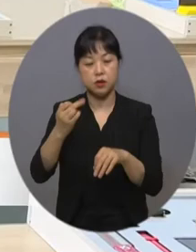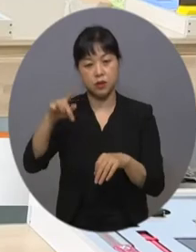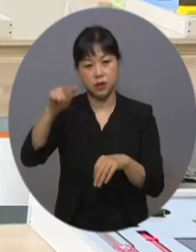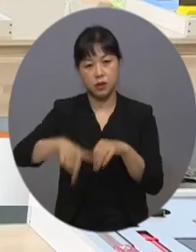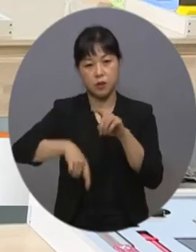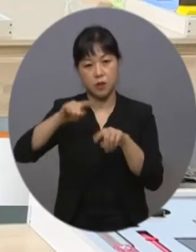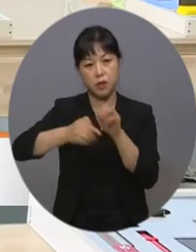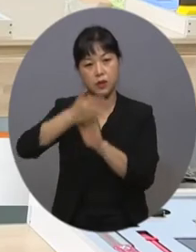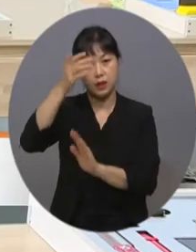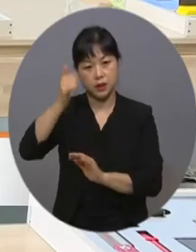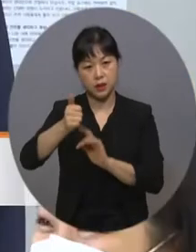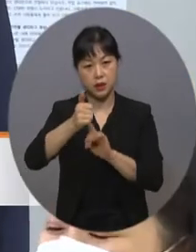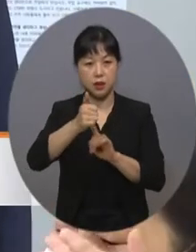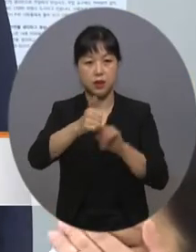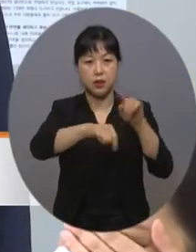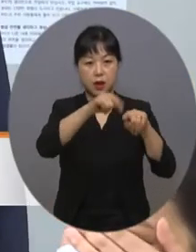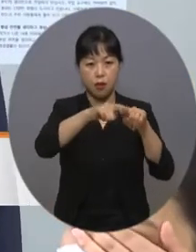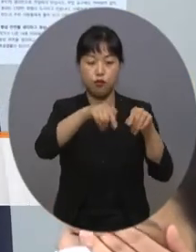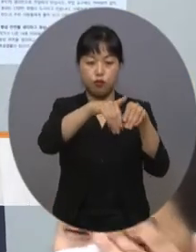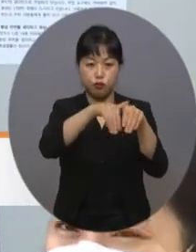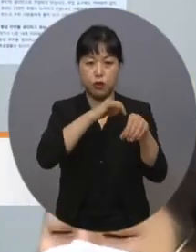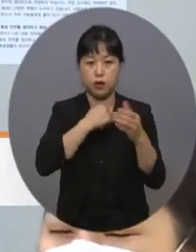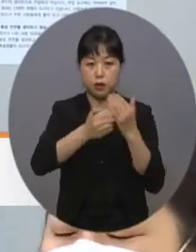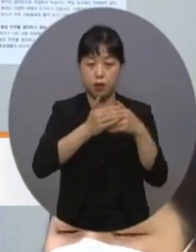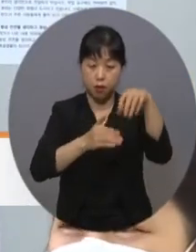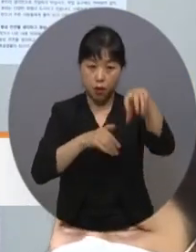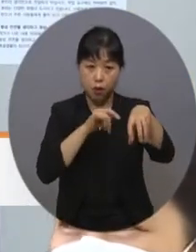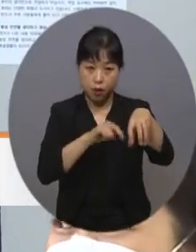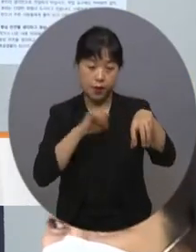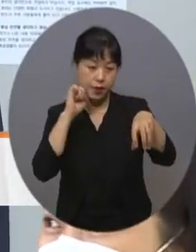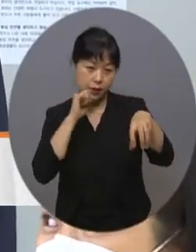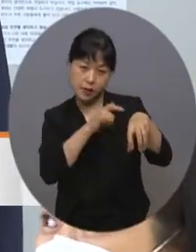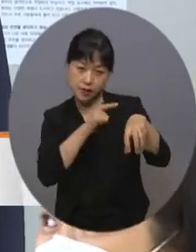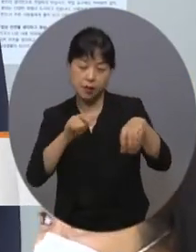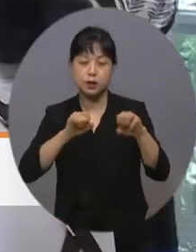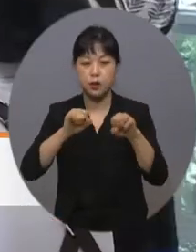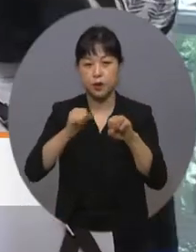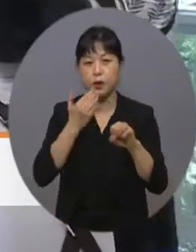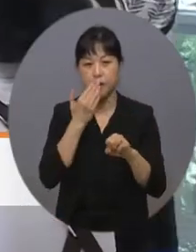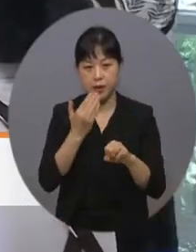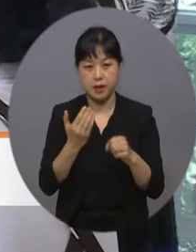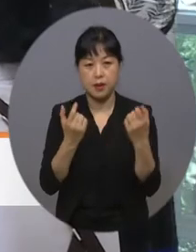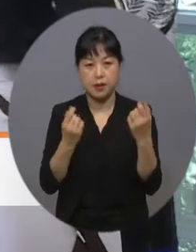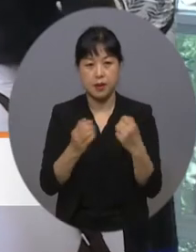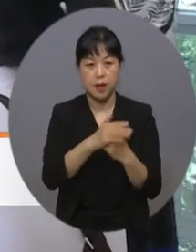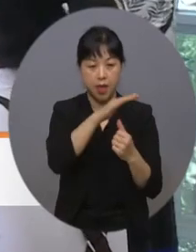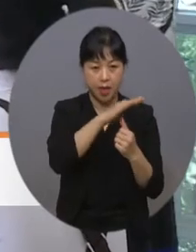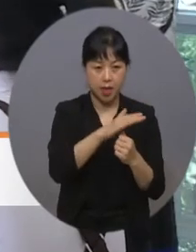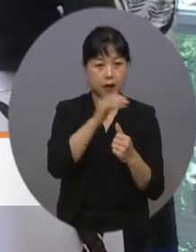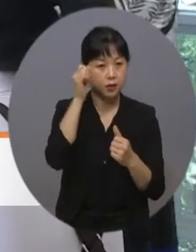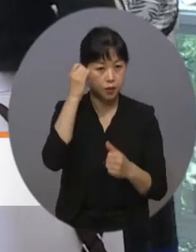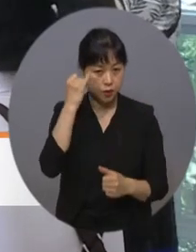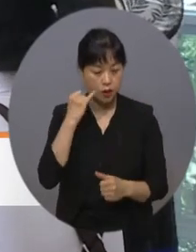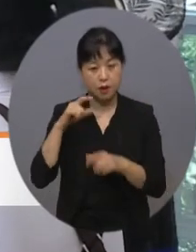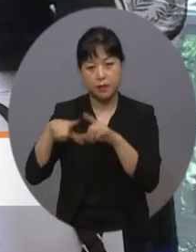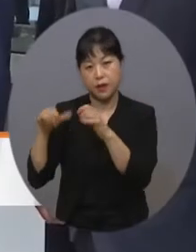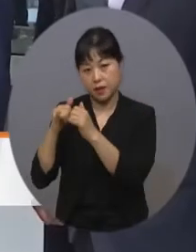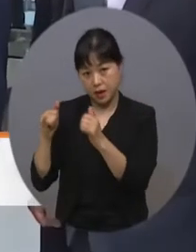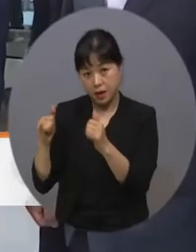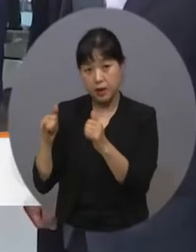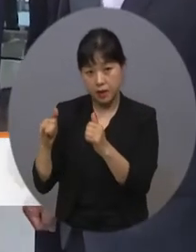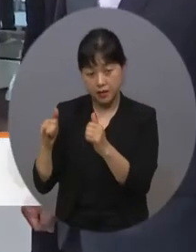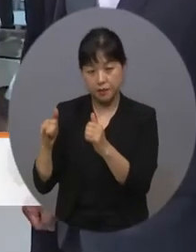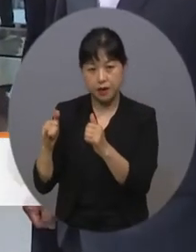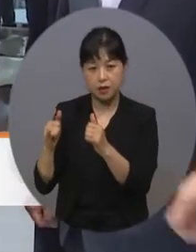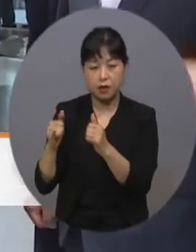목포시장은 목재문화체험장이 여가활동의 편의를 향상할 것으로 기대된다며 유아, 청소년, 일반인 등 대상별